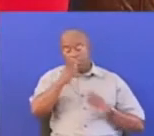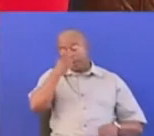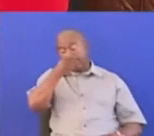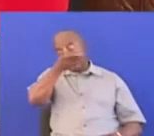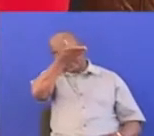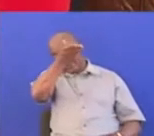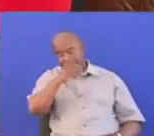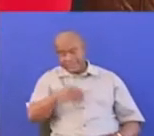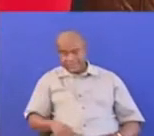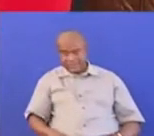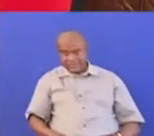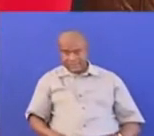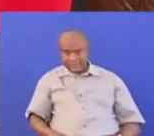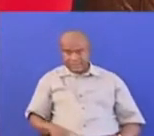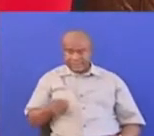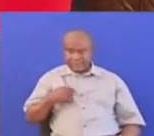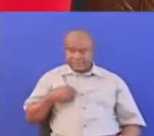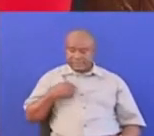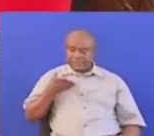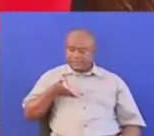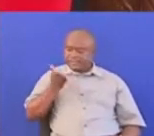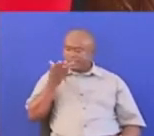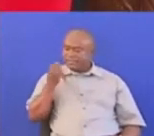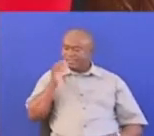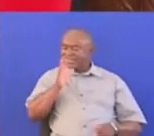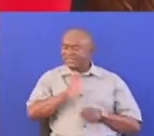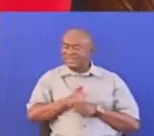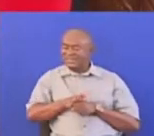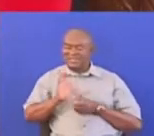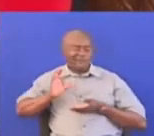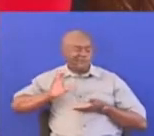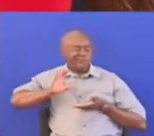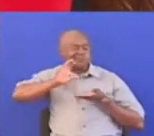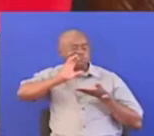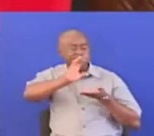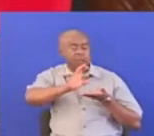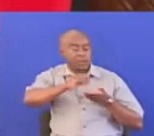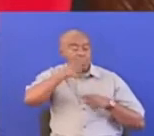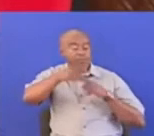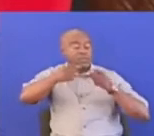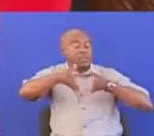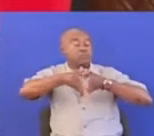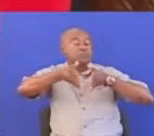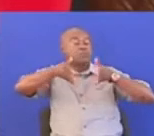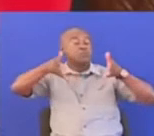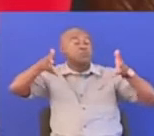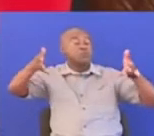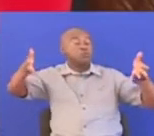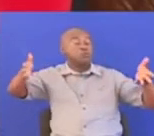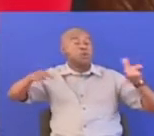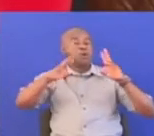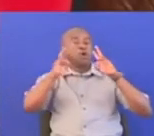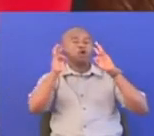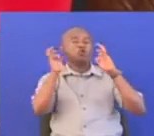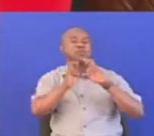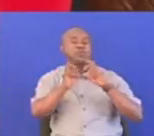Nyerere ambako serikali imewekeza mradi mkubwa wa kwa ajili ya kufua